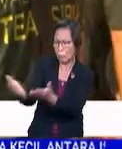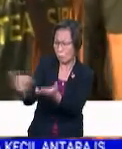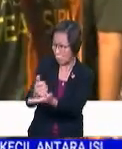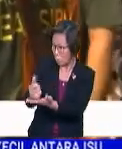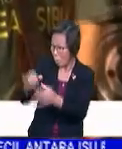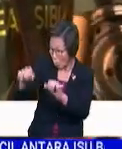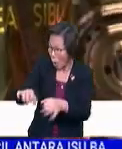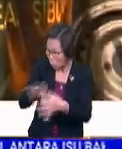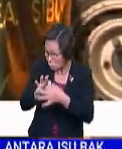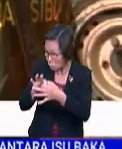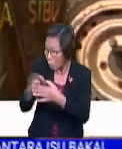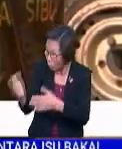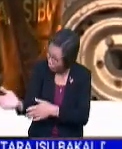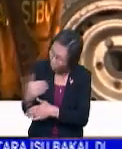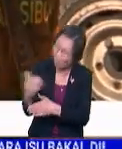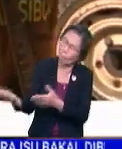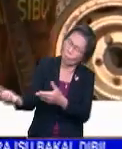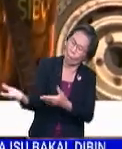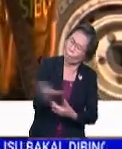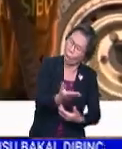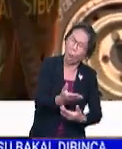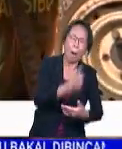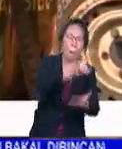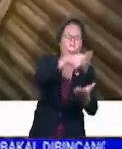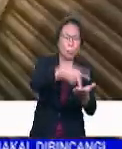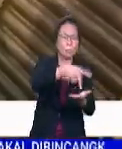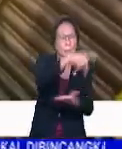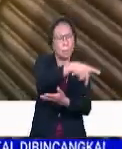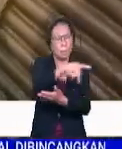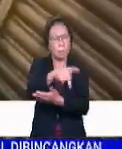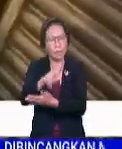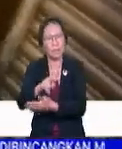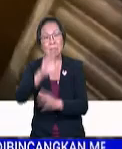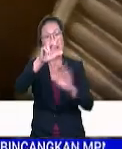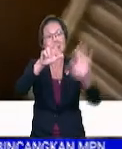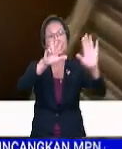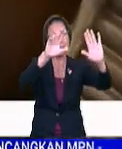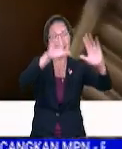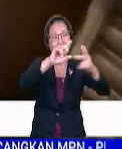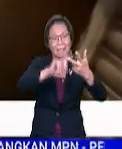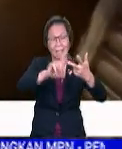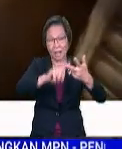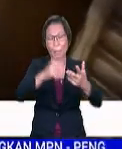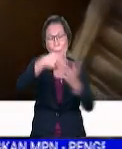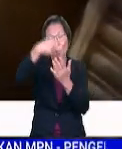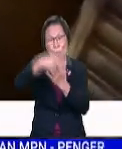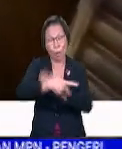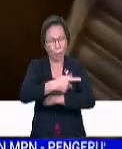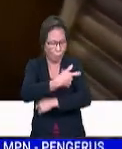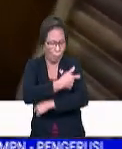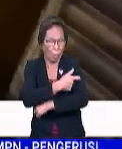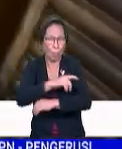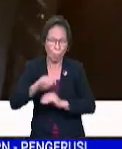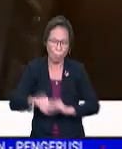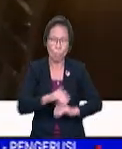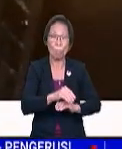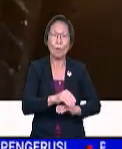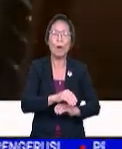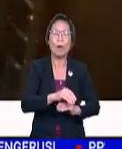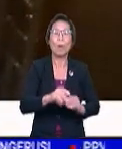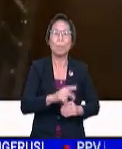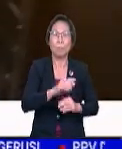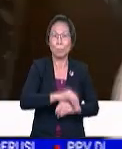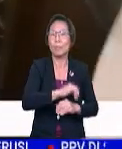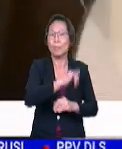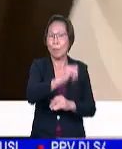mampu bekerjasama ke pusat pemberian vaksin terdekat. Kaedah ketiga pula adalah melalui program vaksinasi bergerak bagi mereka